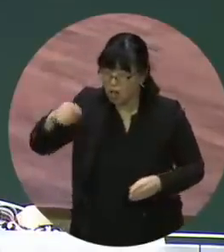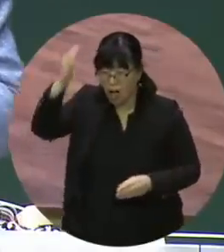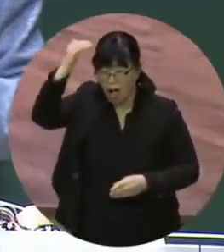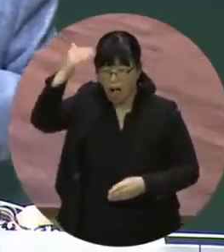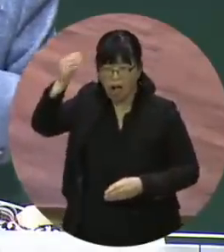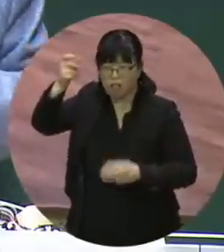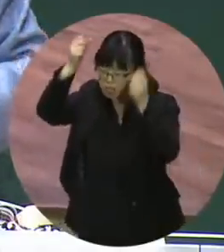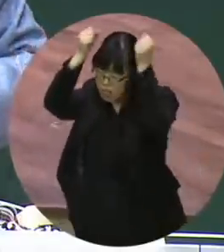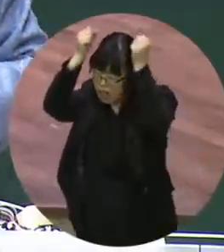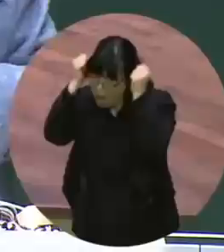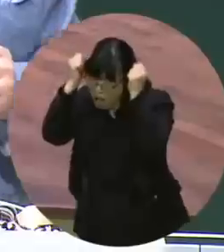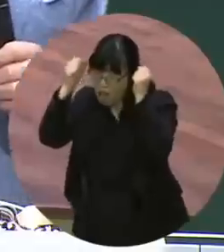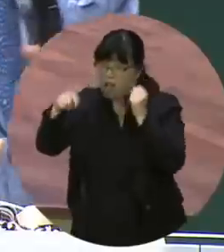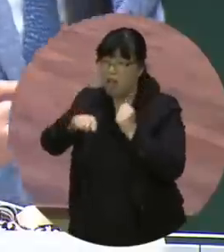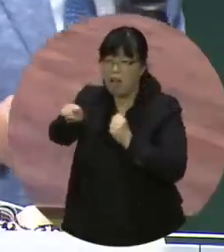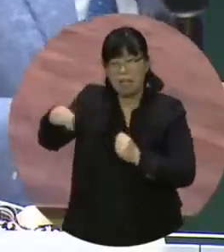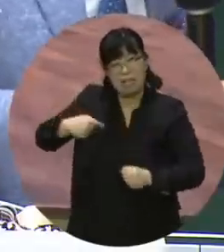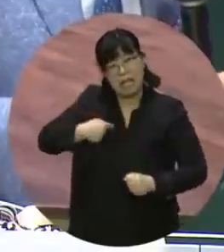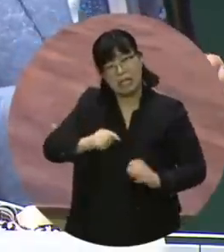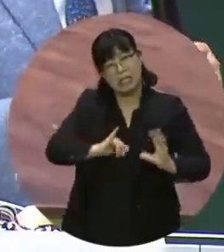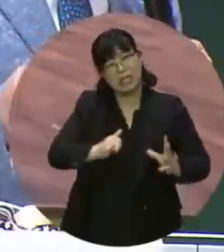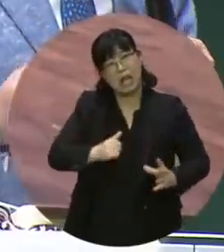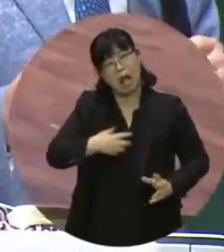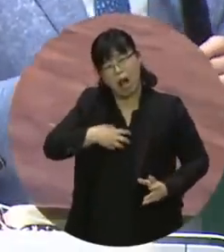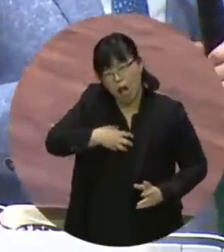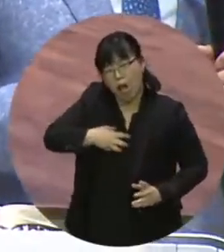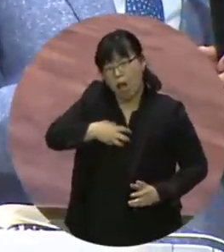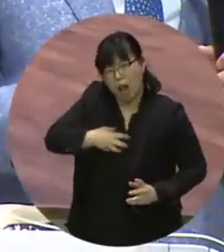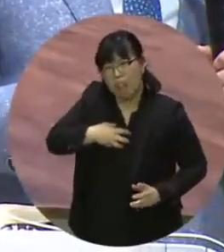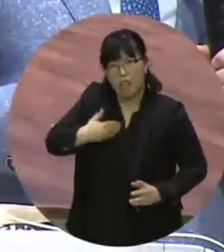세상 욕심에 갇혀가지고 세상 걱정 근심에